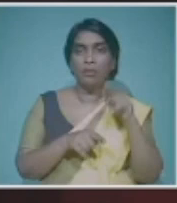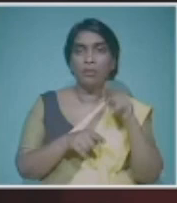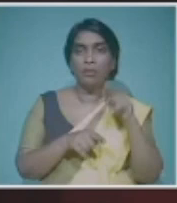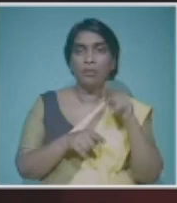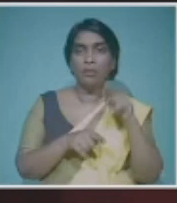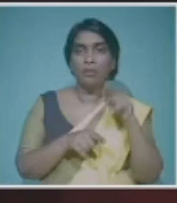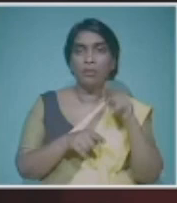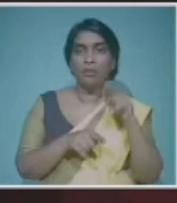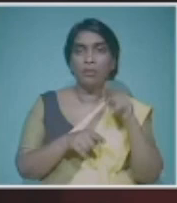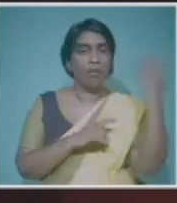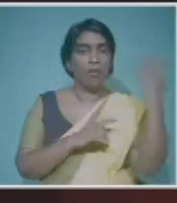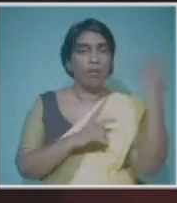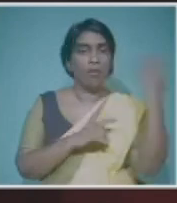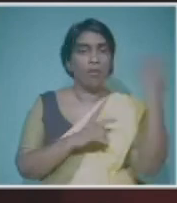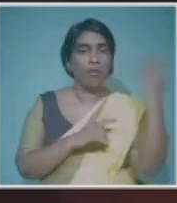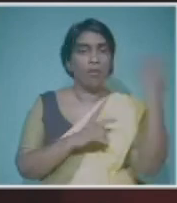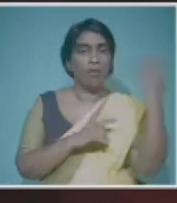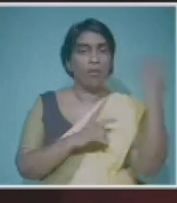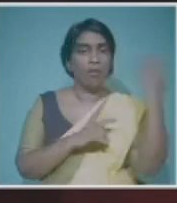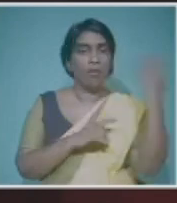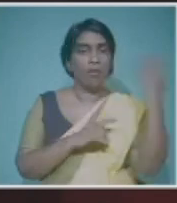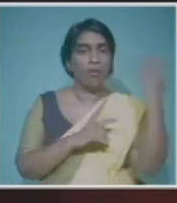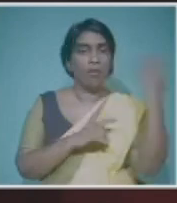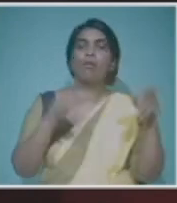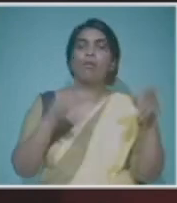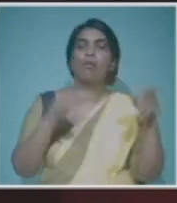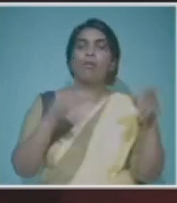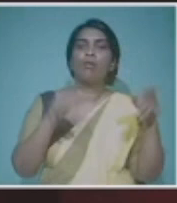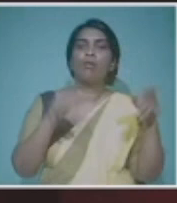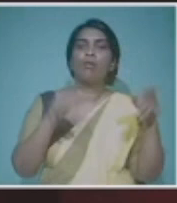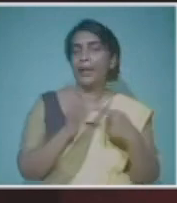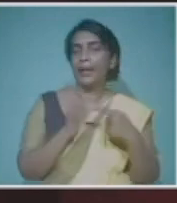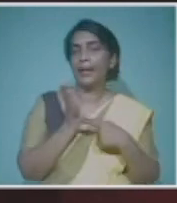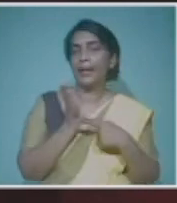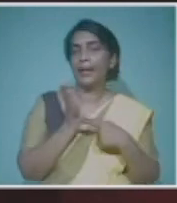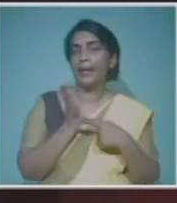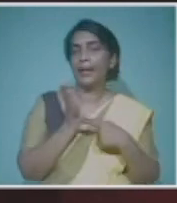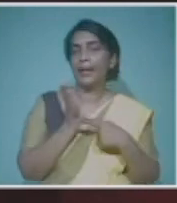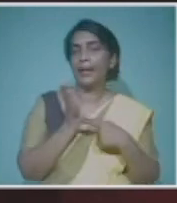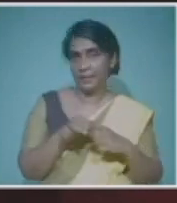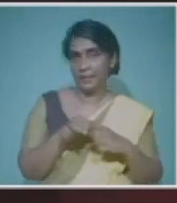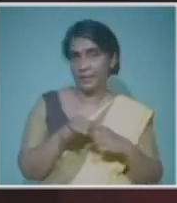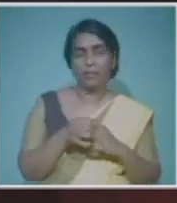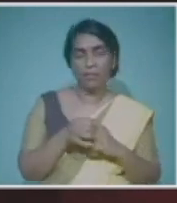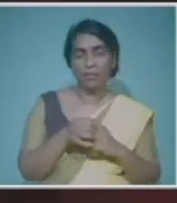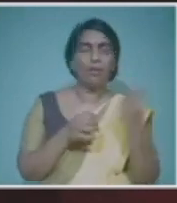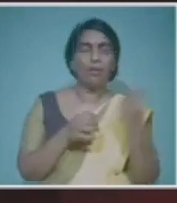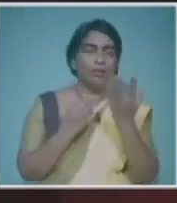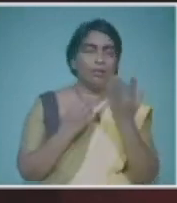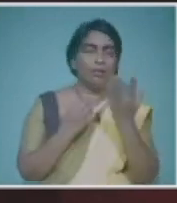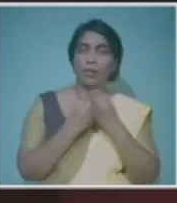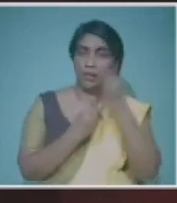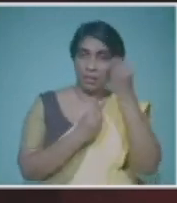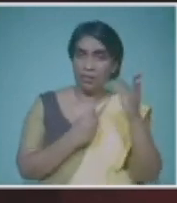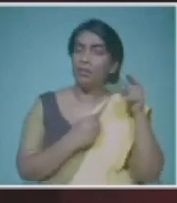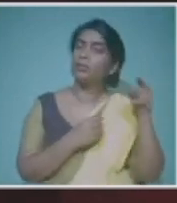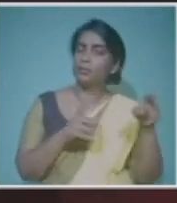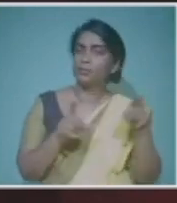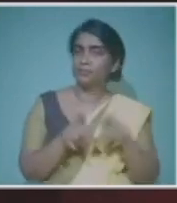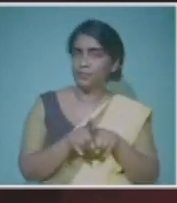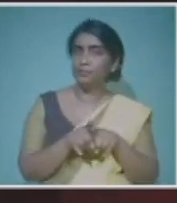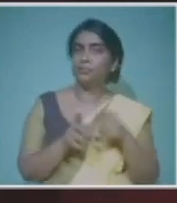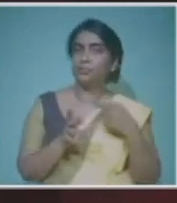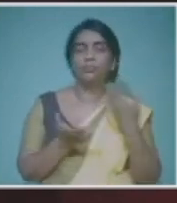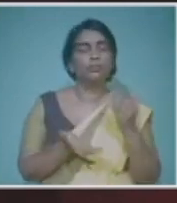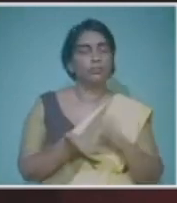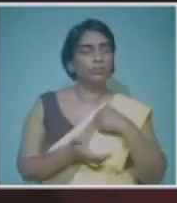ඕනෑම සමාගමකට විරුද්ධ කළ තමයි අපි ස්පොට් ටෙන්ඩර් එකත් අර ටර්ම් ටෙන්ඩර් එකත් කියන දෙකම ලබා දීලා තියෙන්නේ. ඒ නිසා මම